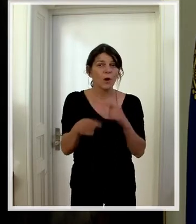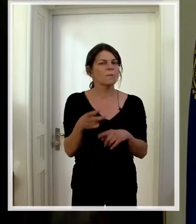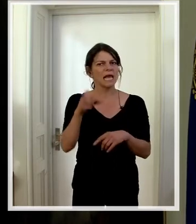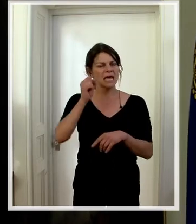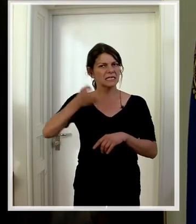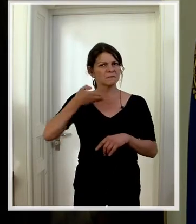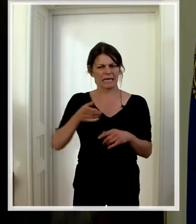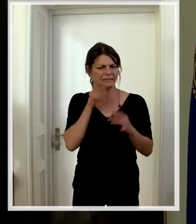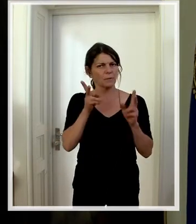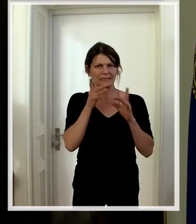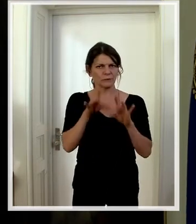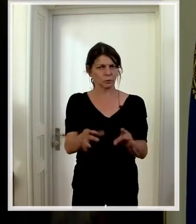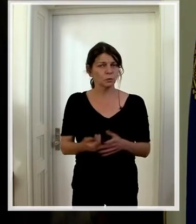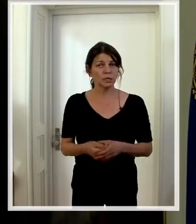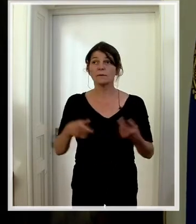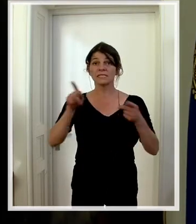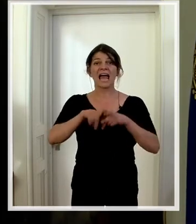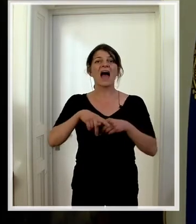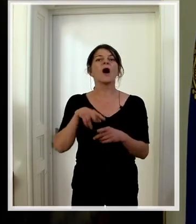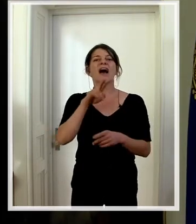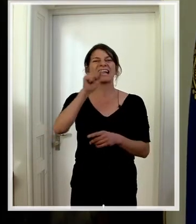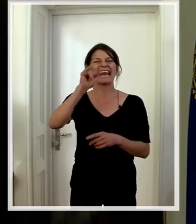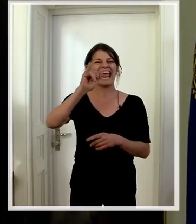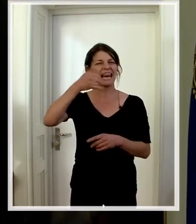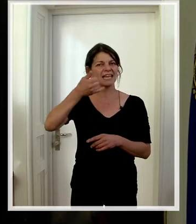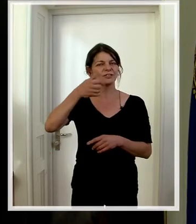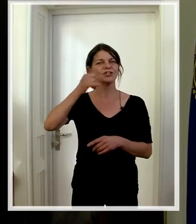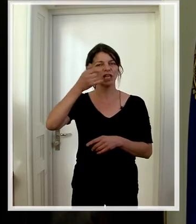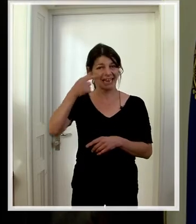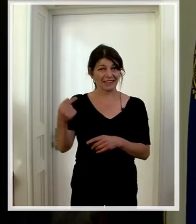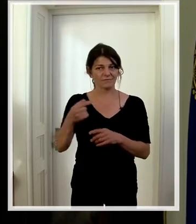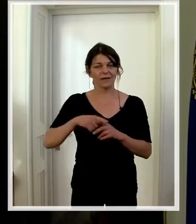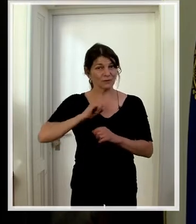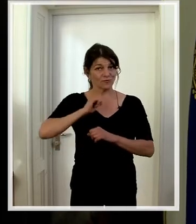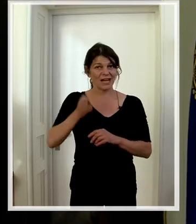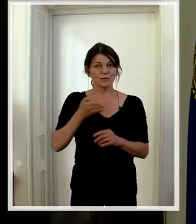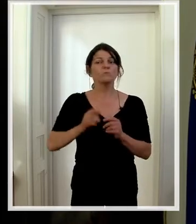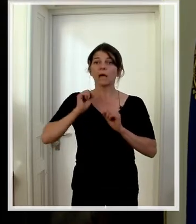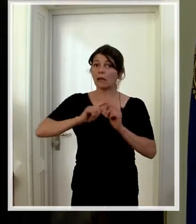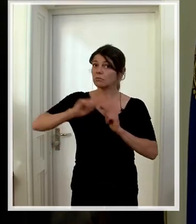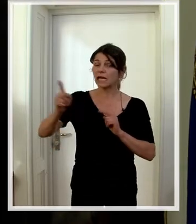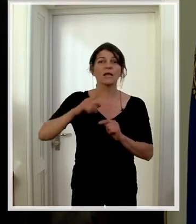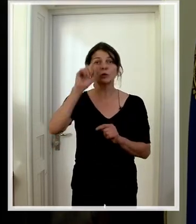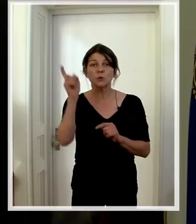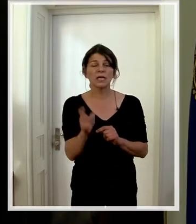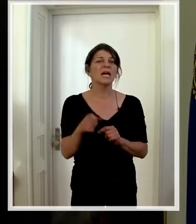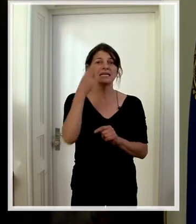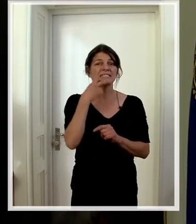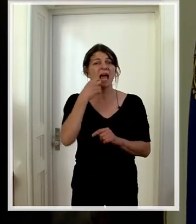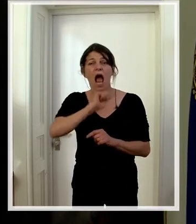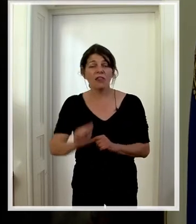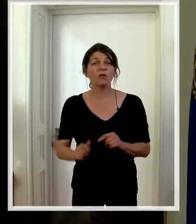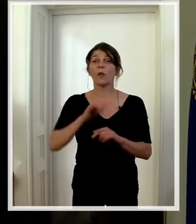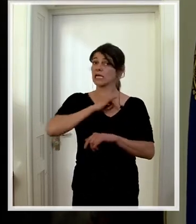so eigentlich nichts zu tun hat, ist natürlich auch der Railjet halt in Nendler, wo man dann direkt nach Zürich kann, direkt nach St. Anton, nach Innsbruck oder wo immer,